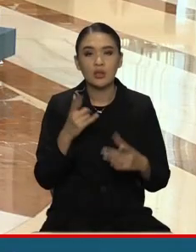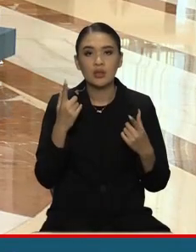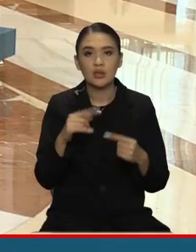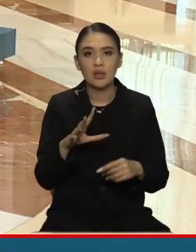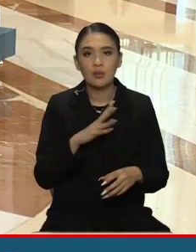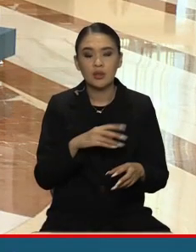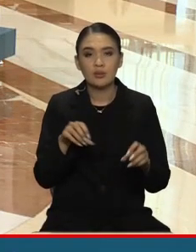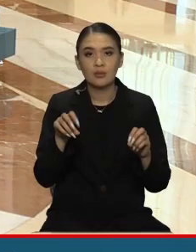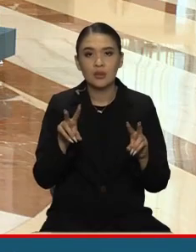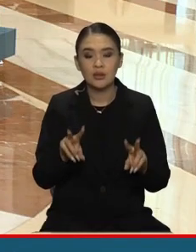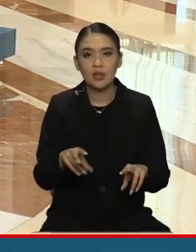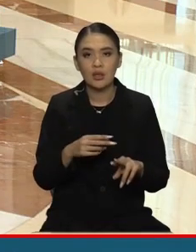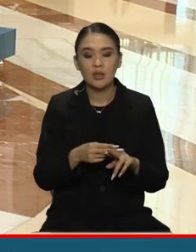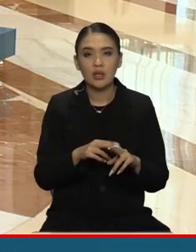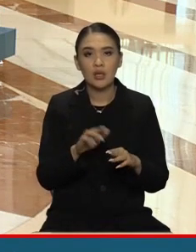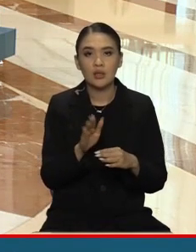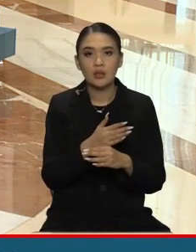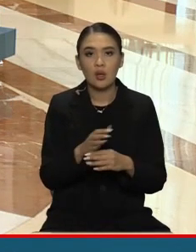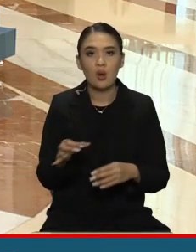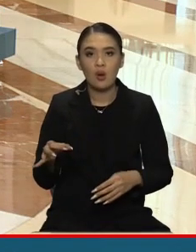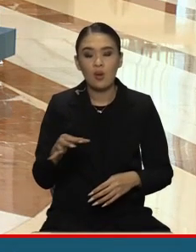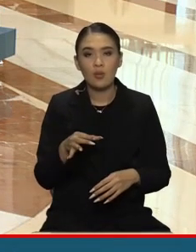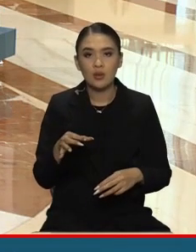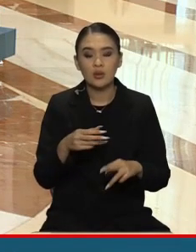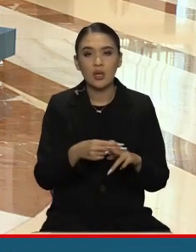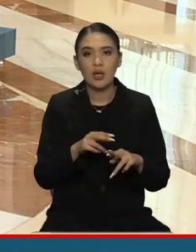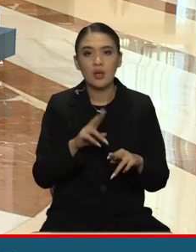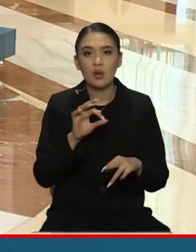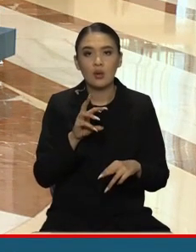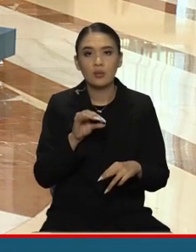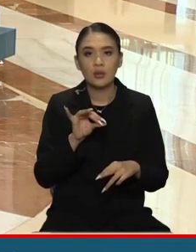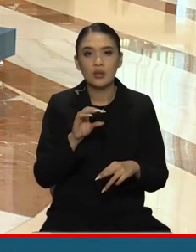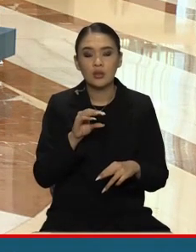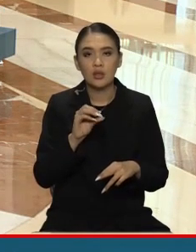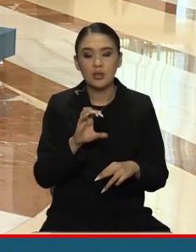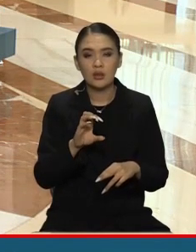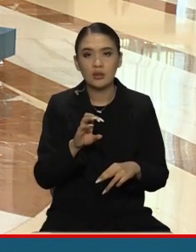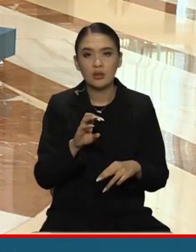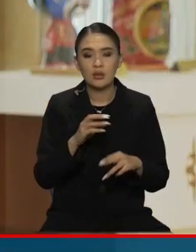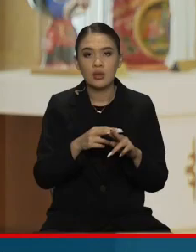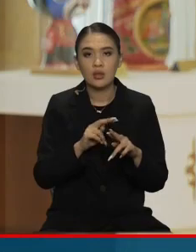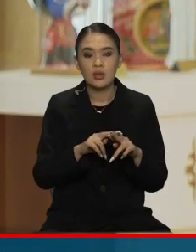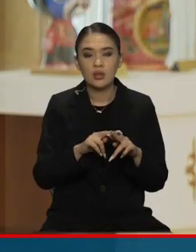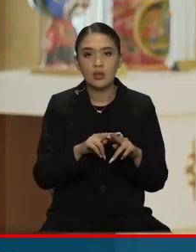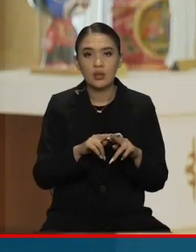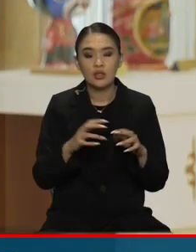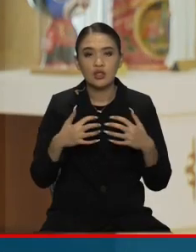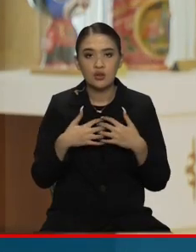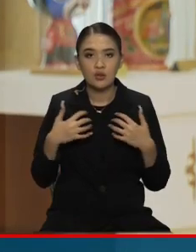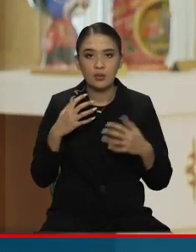специалисты структурного подразделения областной инспекции и комитета лесного хозяйства живого мира